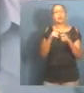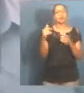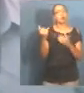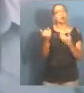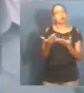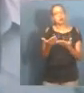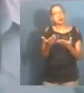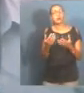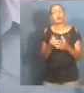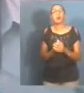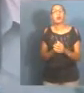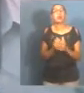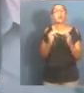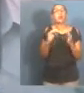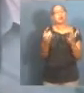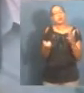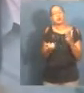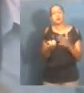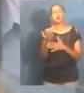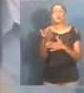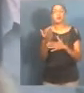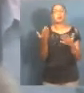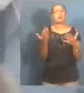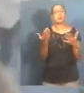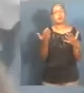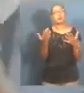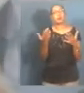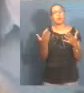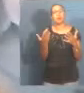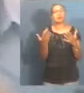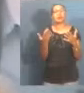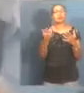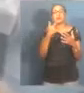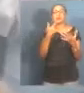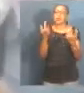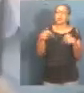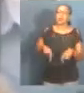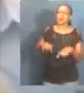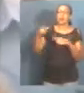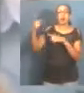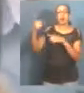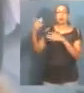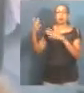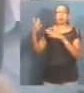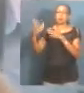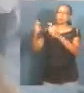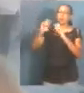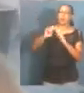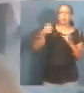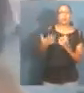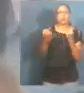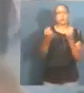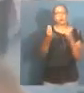proposition relative à de nouveaux transferts de compétences de l'État vers la collectivité territoriale. Voilà ce qui est